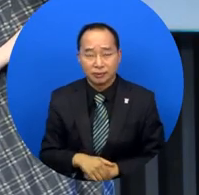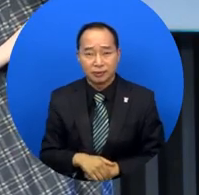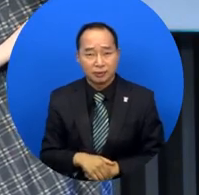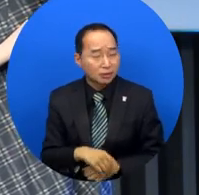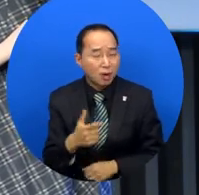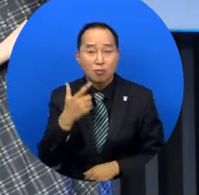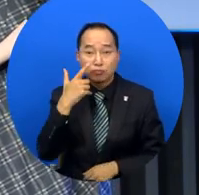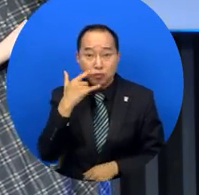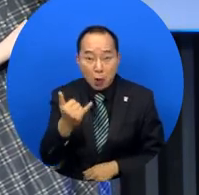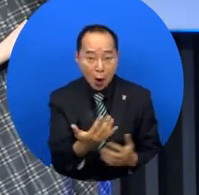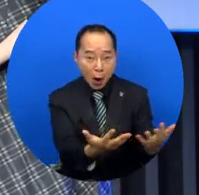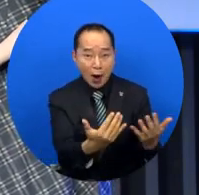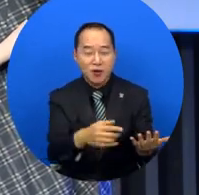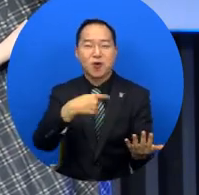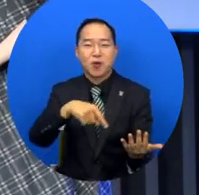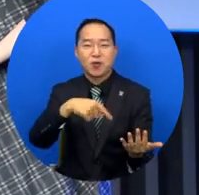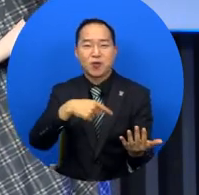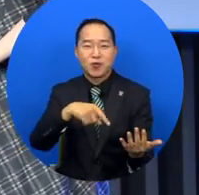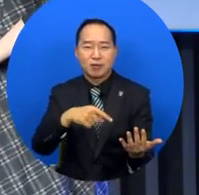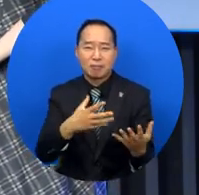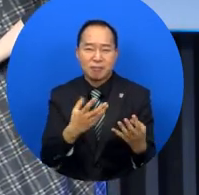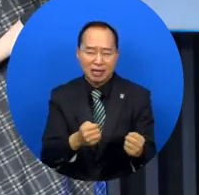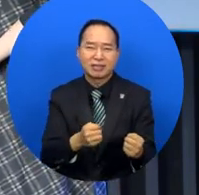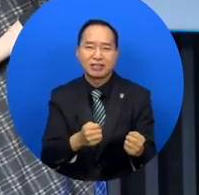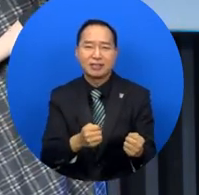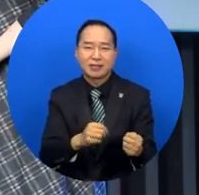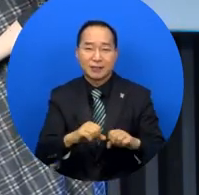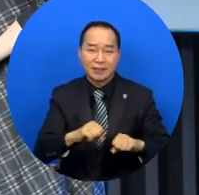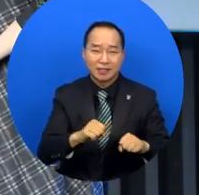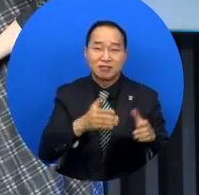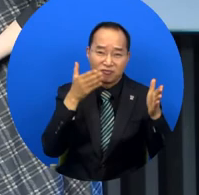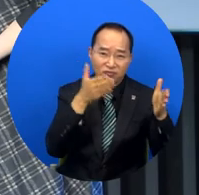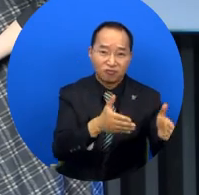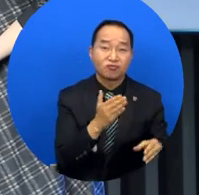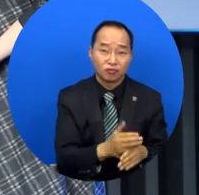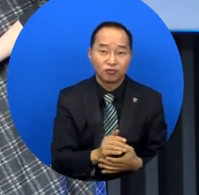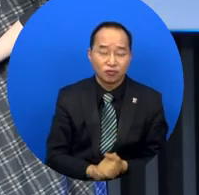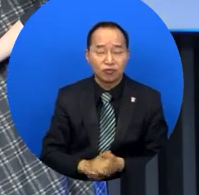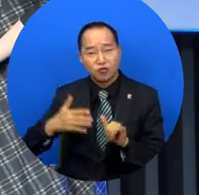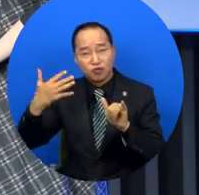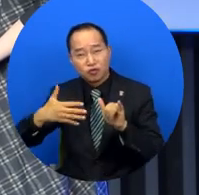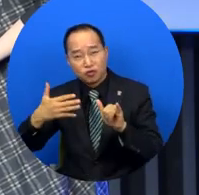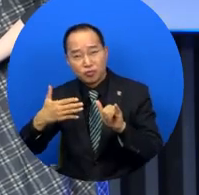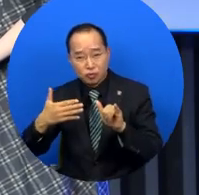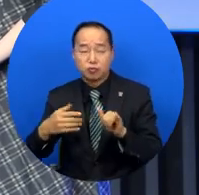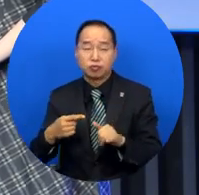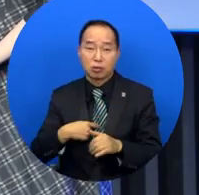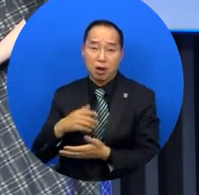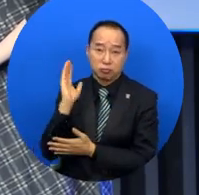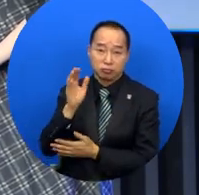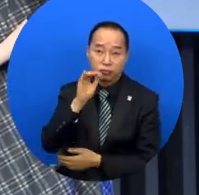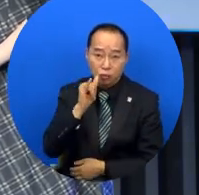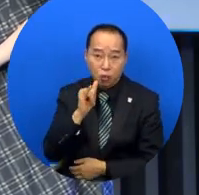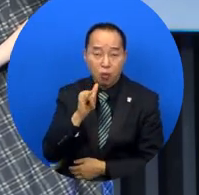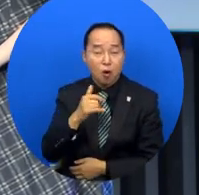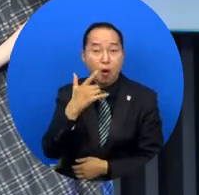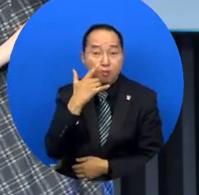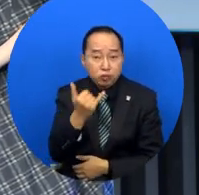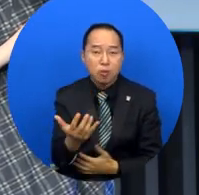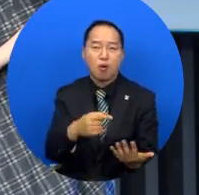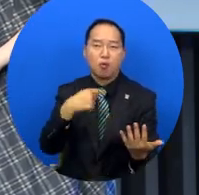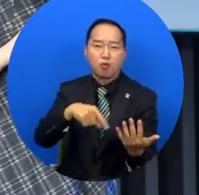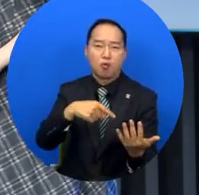제가 사실 부모님 교육 이런 데 굉장히 많이 열중하고 있고 네. 너튜브 채널 이런 것도 하고 있고 부모님 교육, 네. 부모